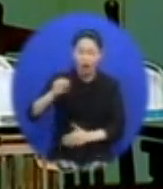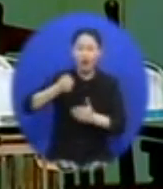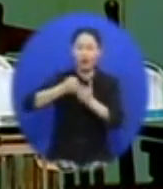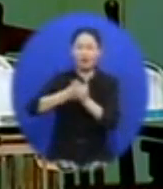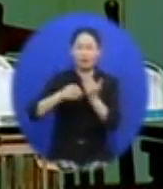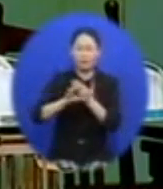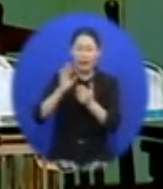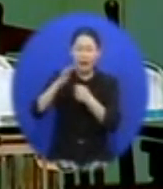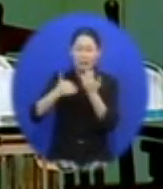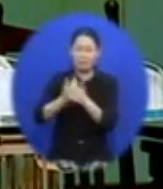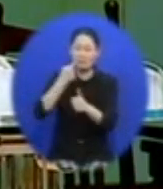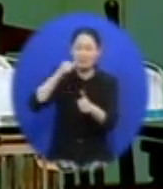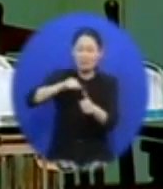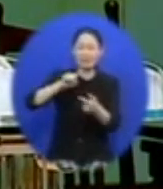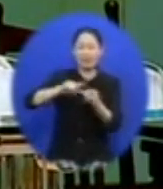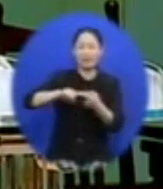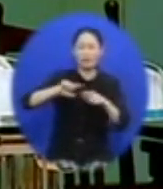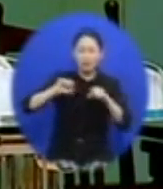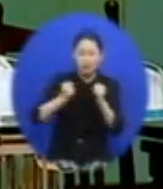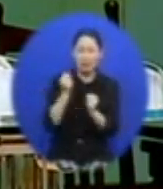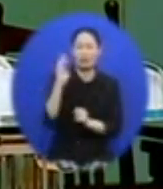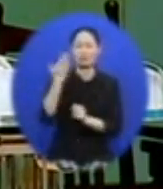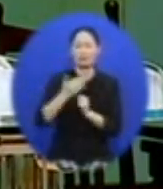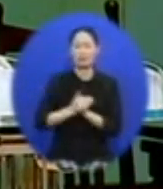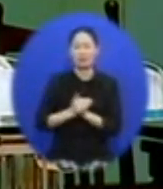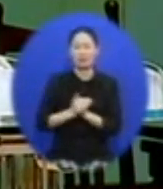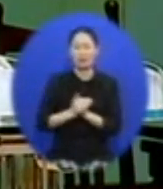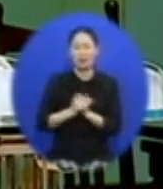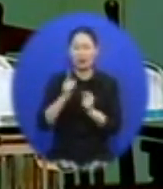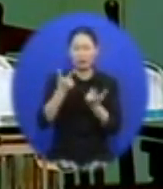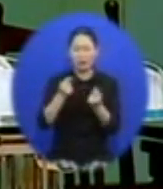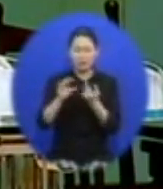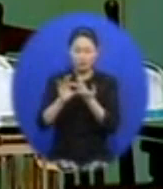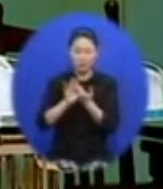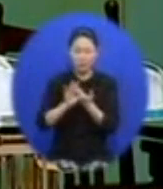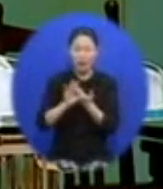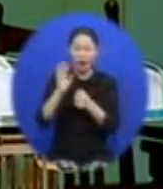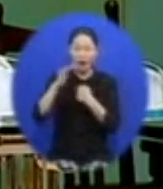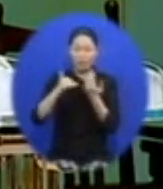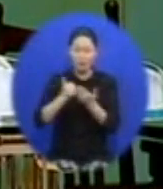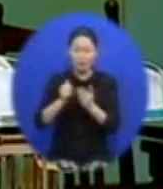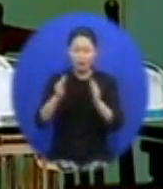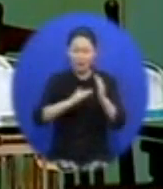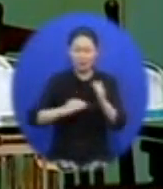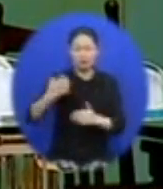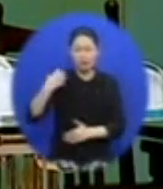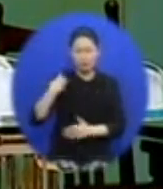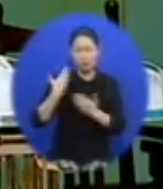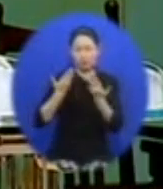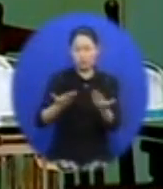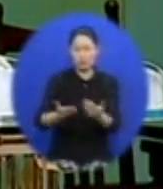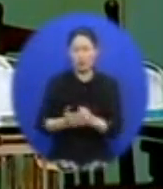하라는 대로 해야지 하나님이 알아내는데 그러면 하나님 이 가정을 책임져 주신 됩니다